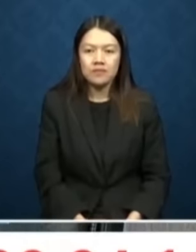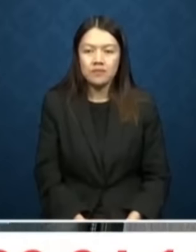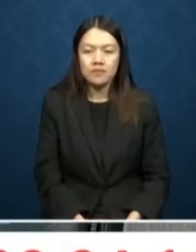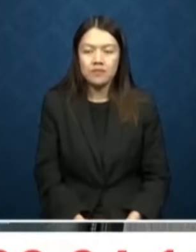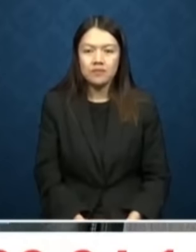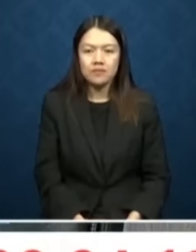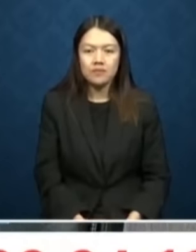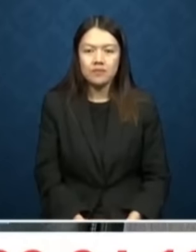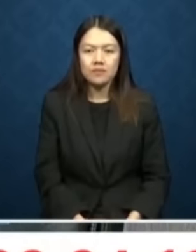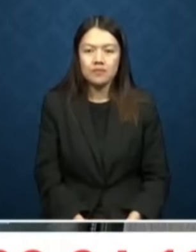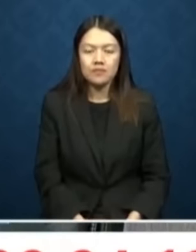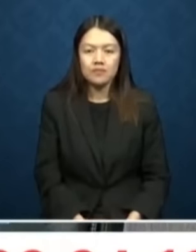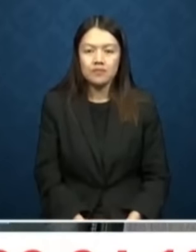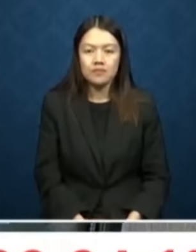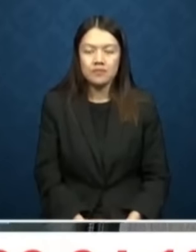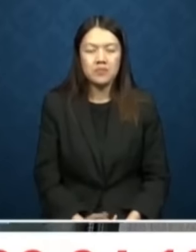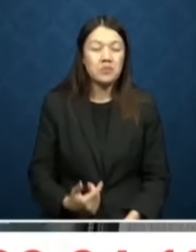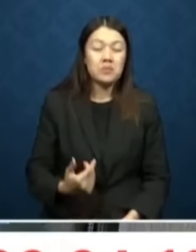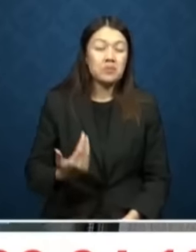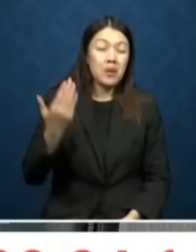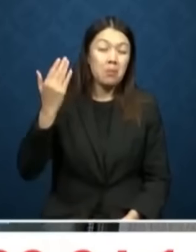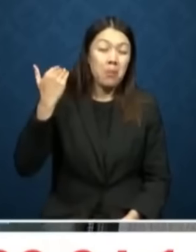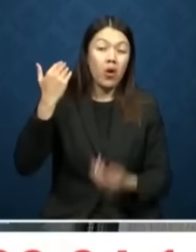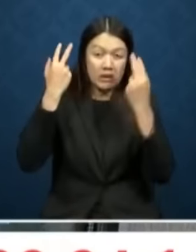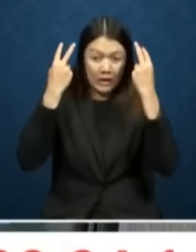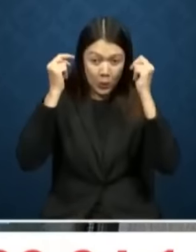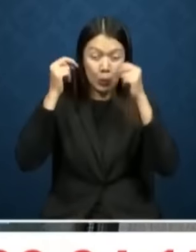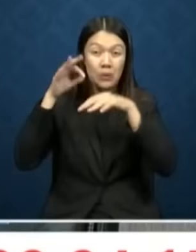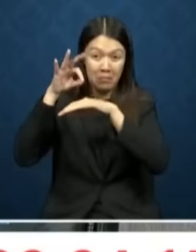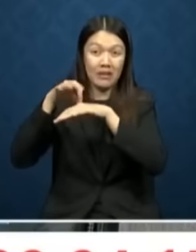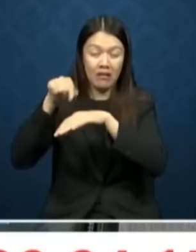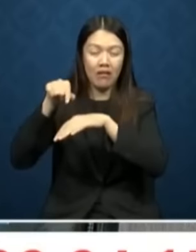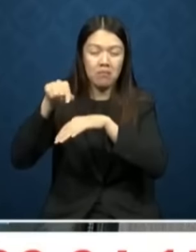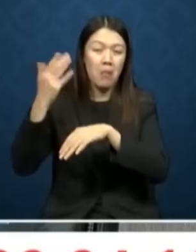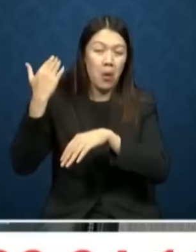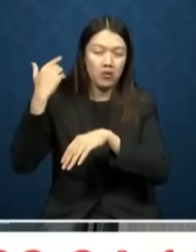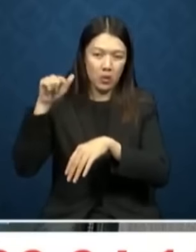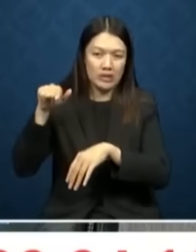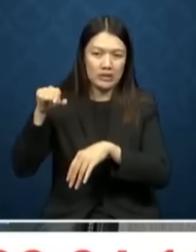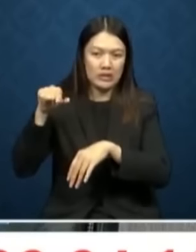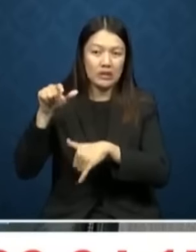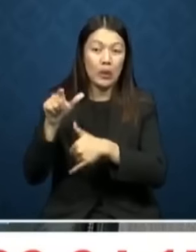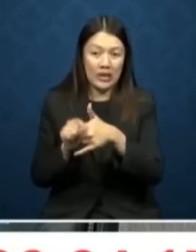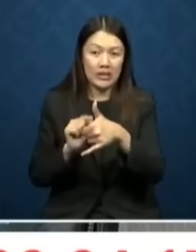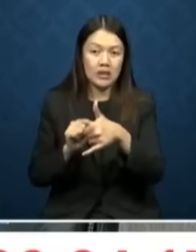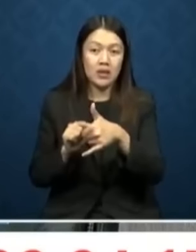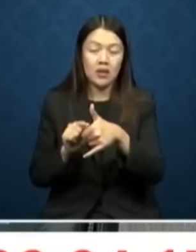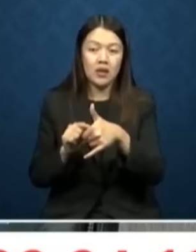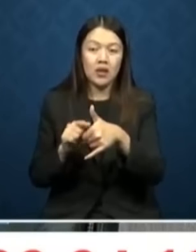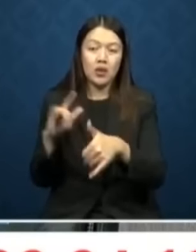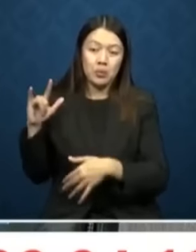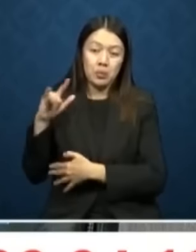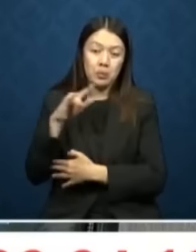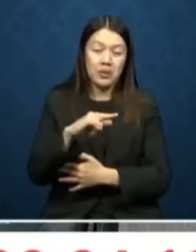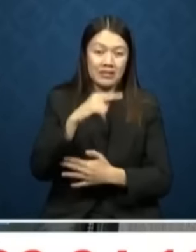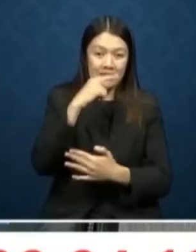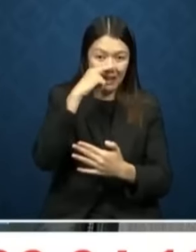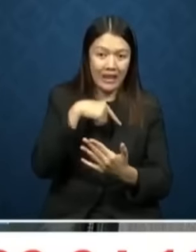ความจริงเรื่องของอดีตนายกรัฐมนตรีท่านนี้ในหลักการแล้วเนี่ย เมื่อท่านกลับเข้ามารับโ